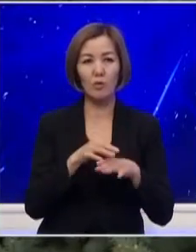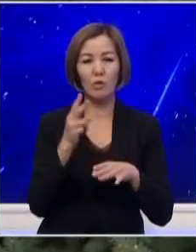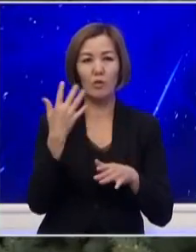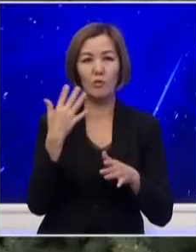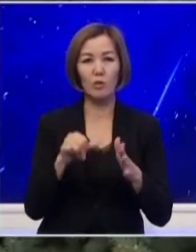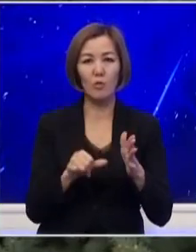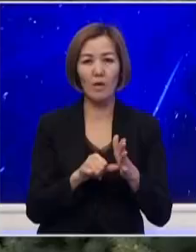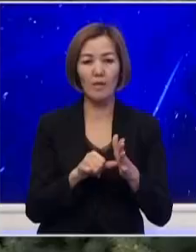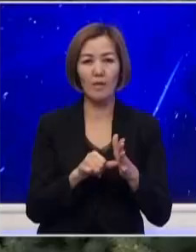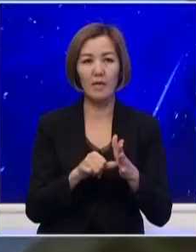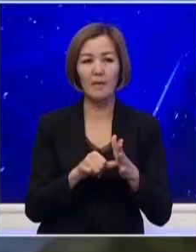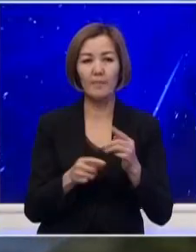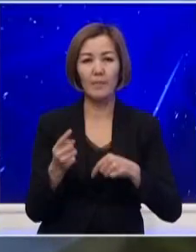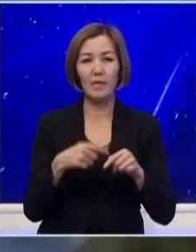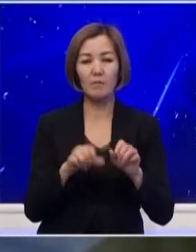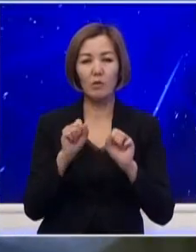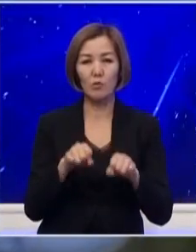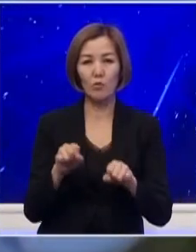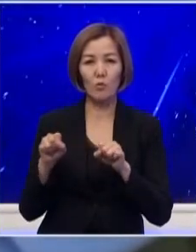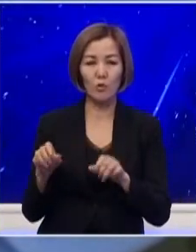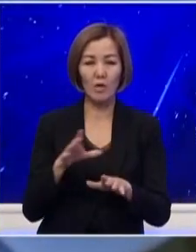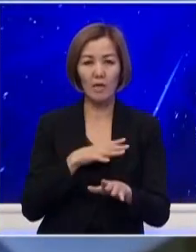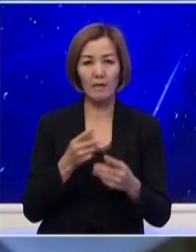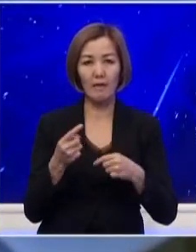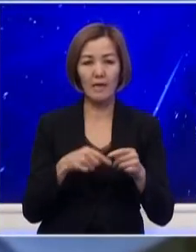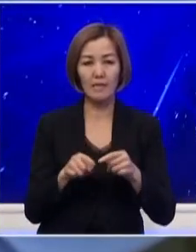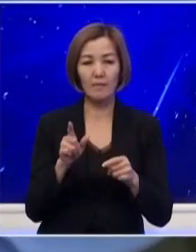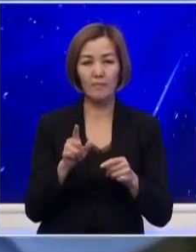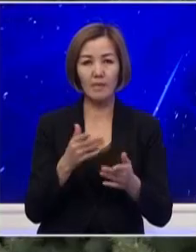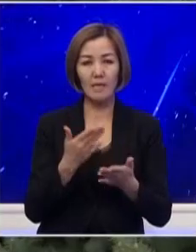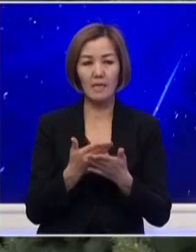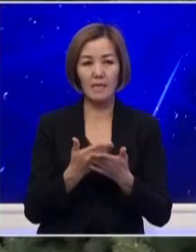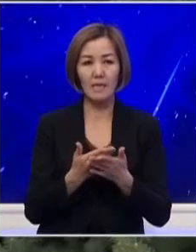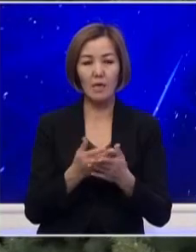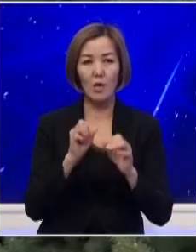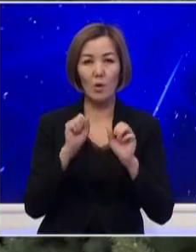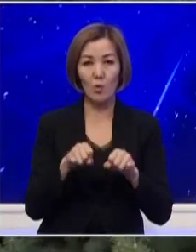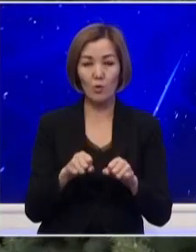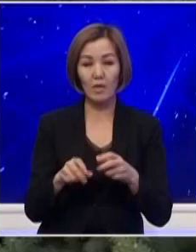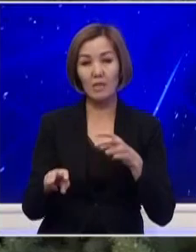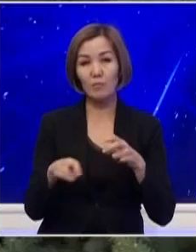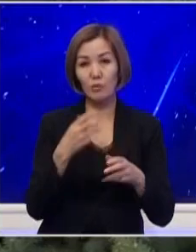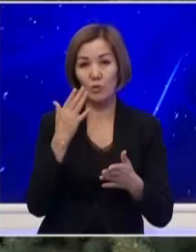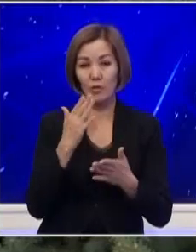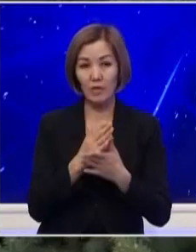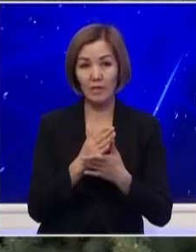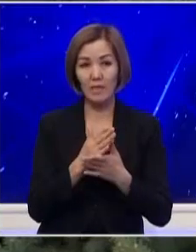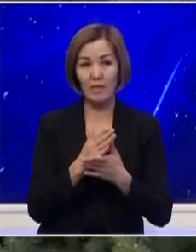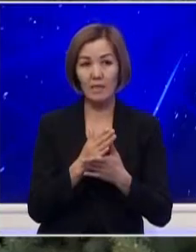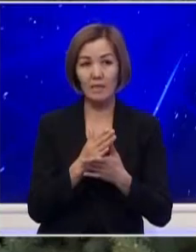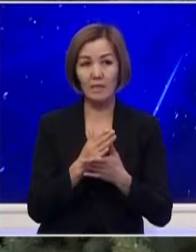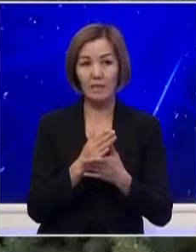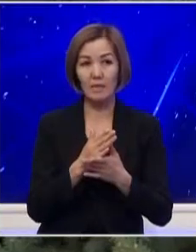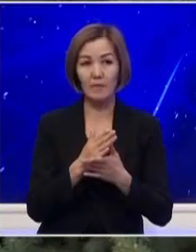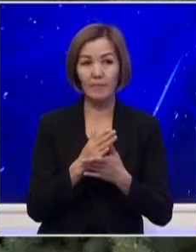256 кәсіпкердің құқықтары қорғалды. Егер де кәсіпкерлер сіздердің құқықтарыңыз бұзылған жағдайда,